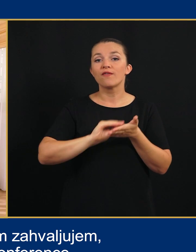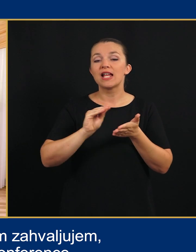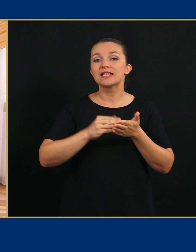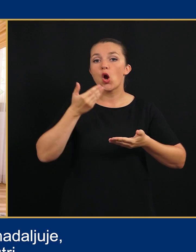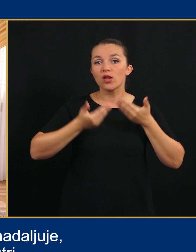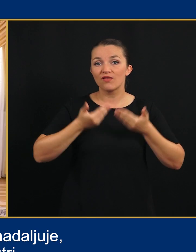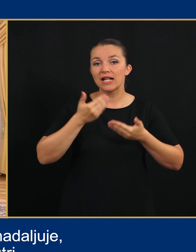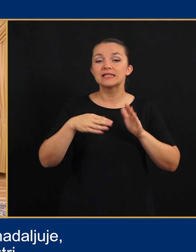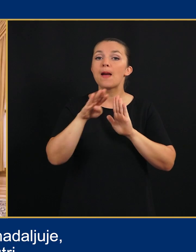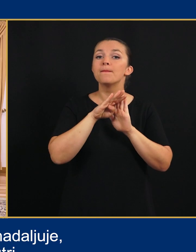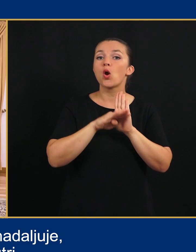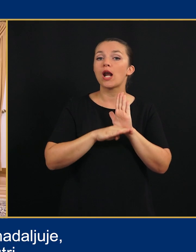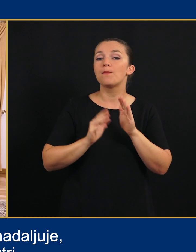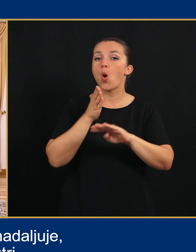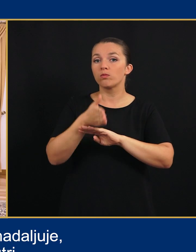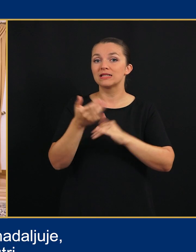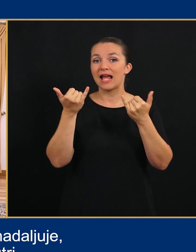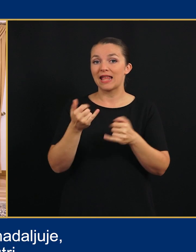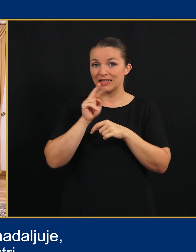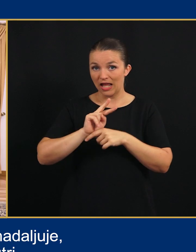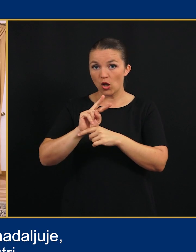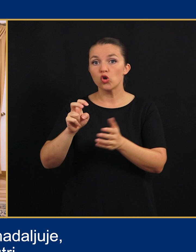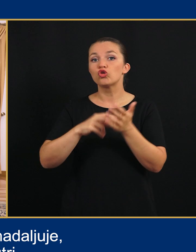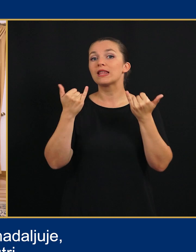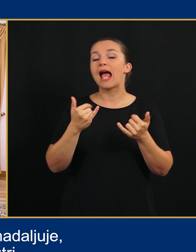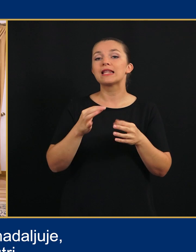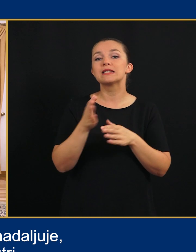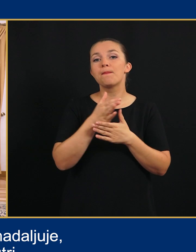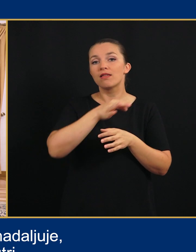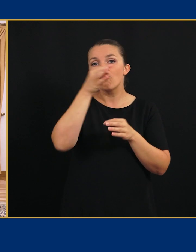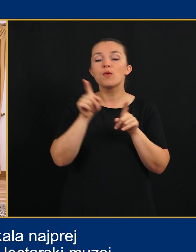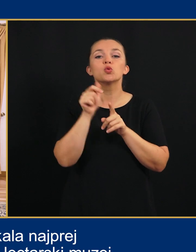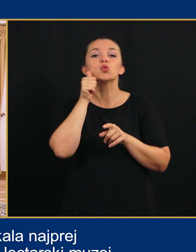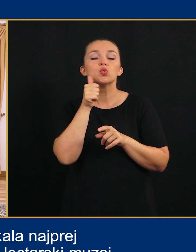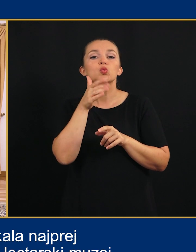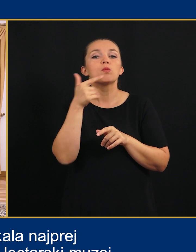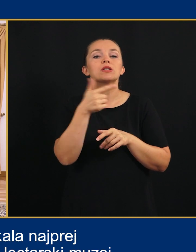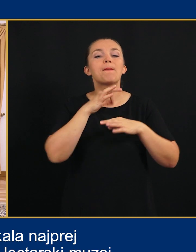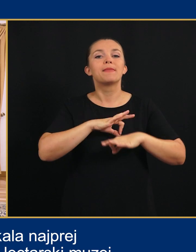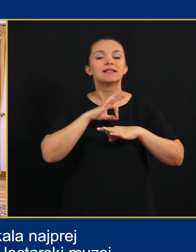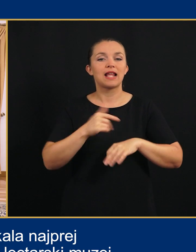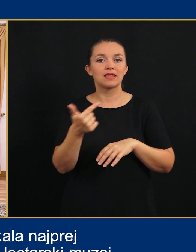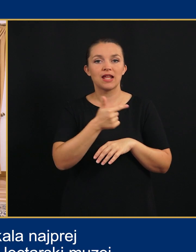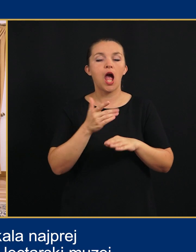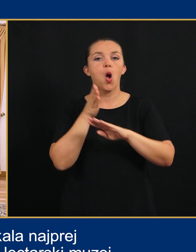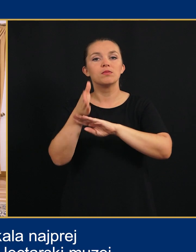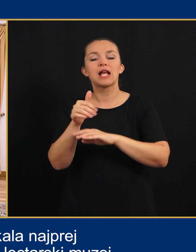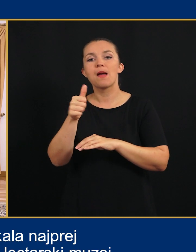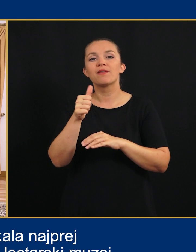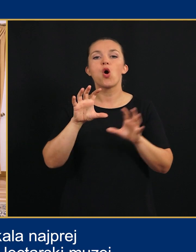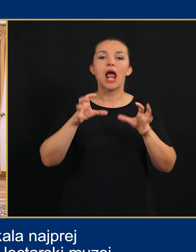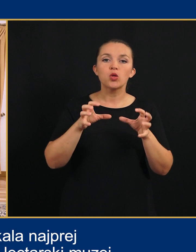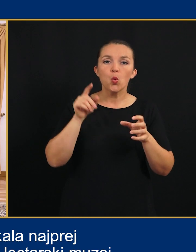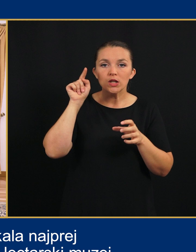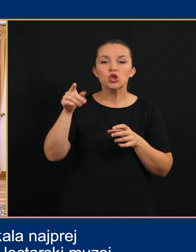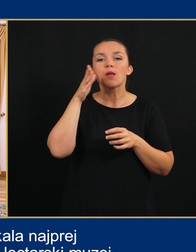konference. Program obiska se danes nadaljuje, še danes tekom dneva in pa tudi jutri. Jutri bosta predsednika obiskala najprej Radovljico, kjer